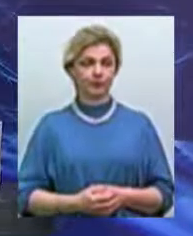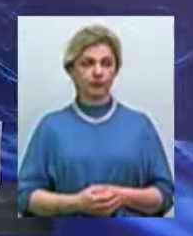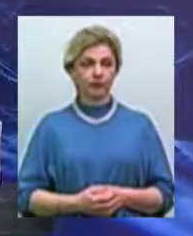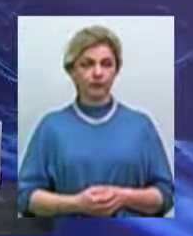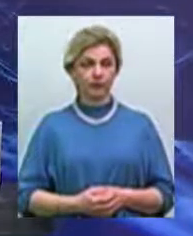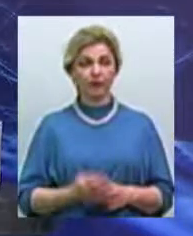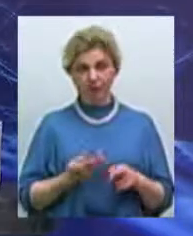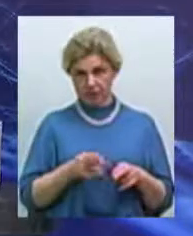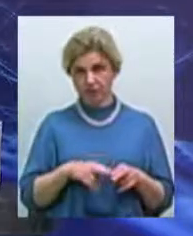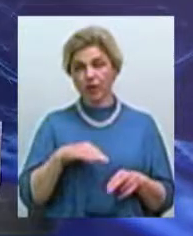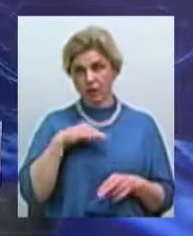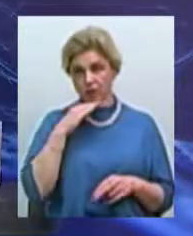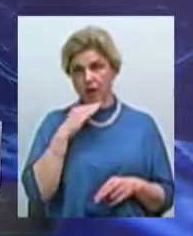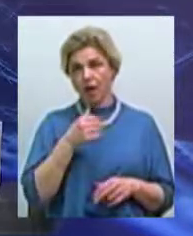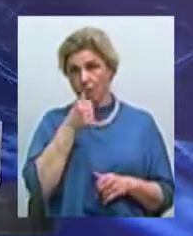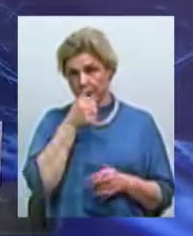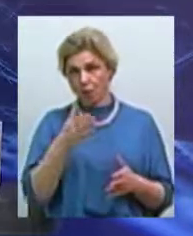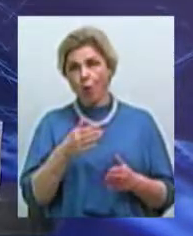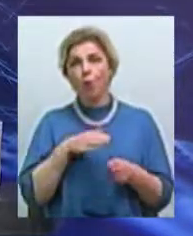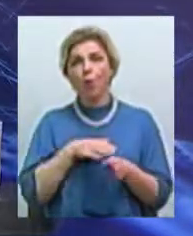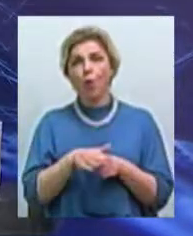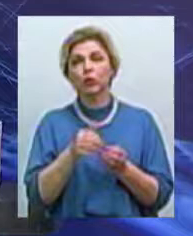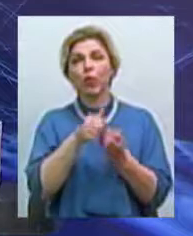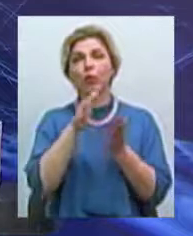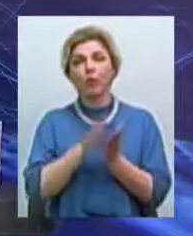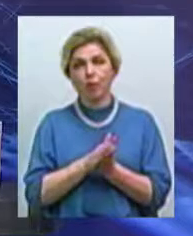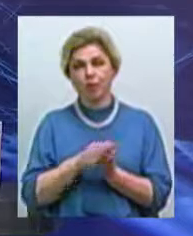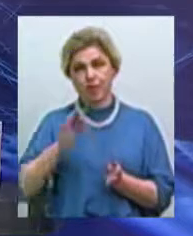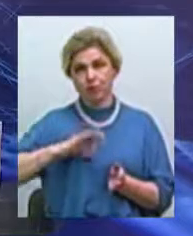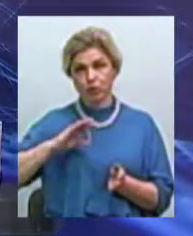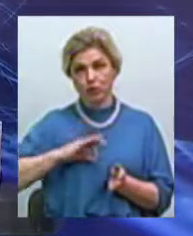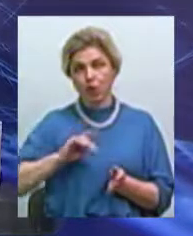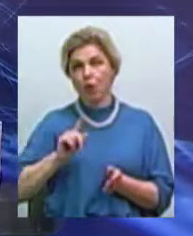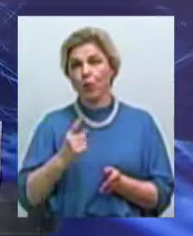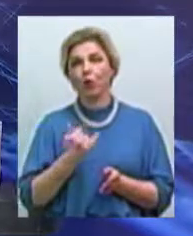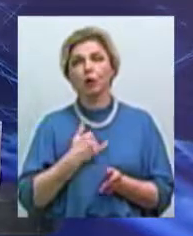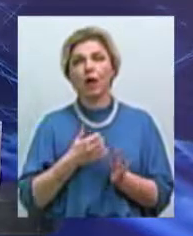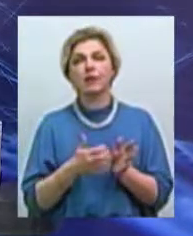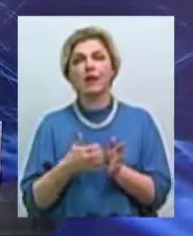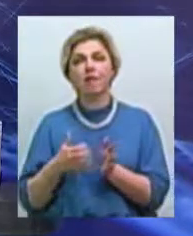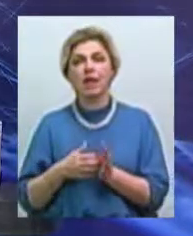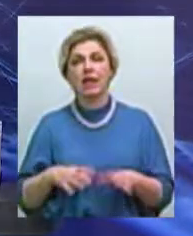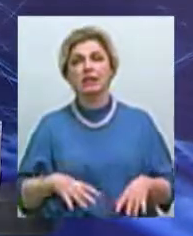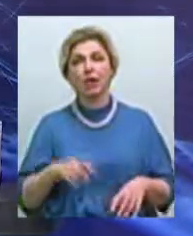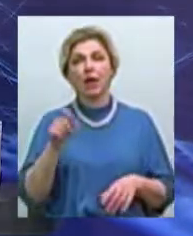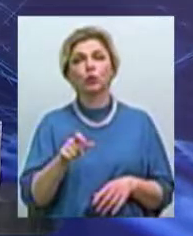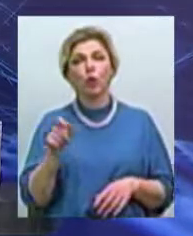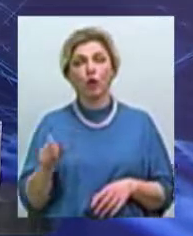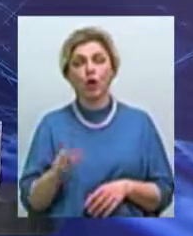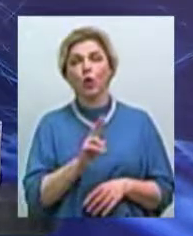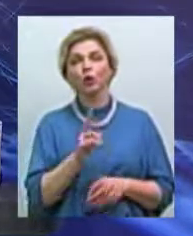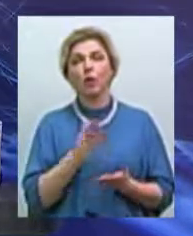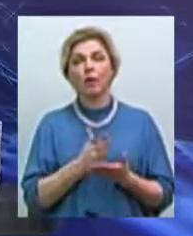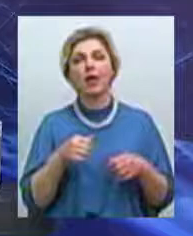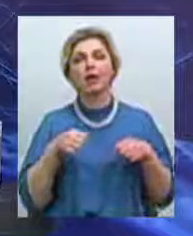взагалі достатньо. Ми навіть не можемо його в повному обсязі застосовувати, тому що у нас не вистачає інспекторів, які мають право здійснювати